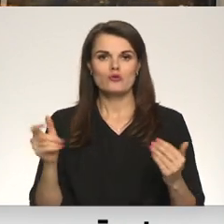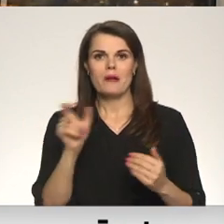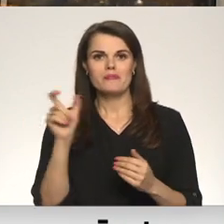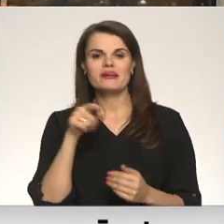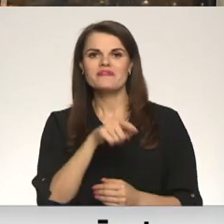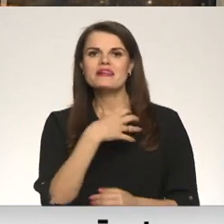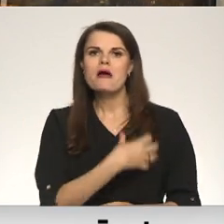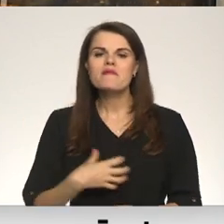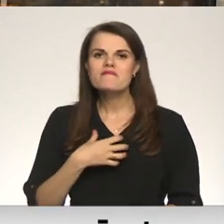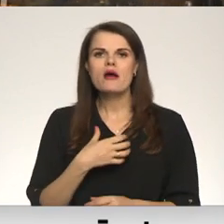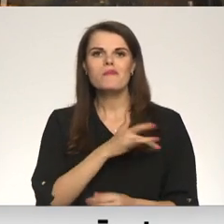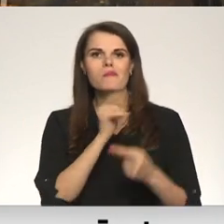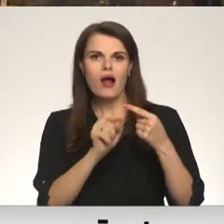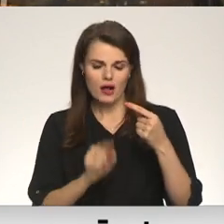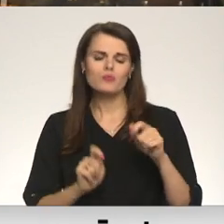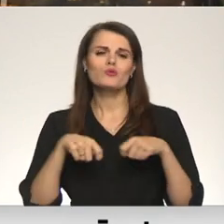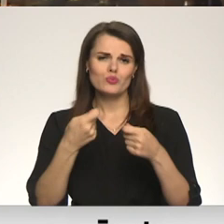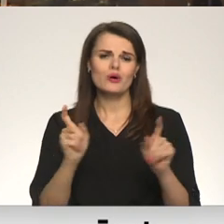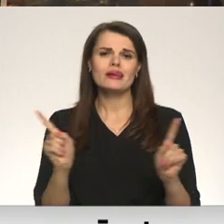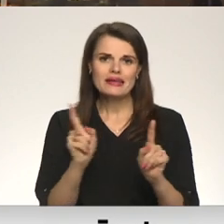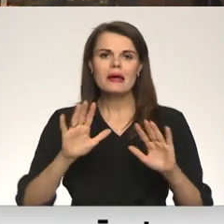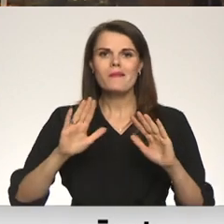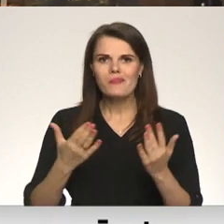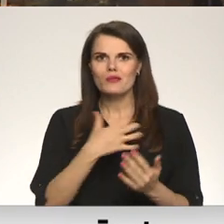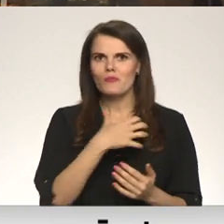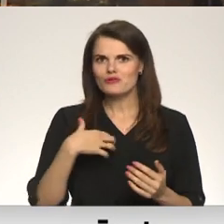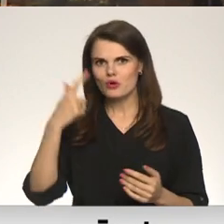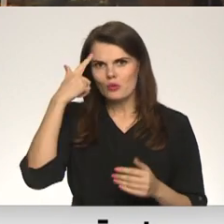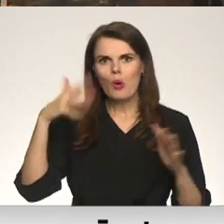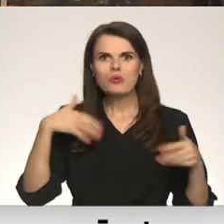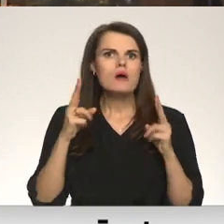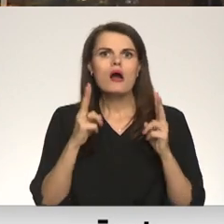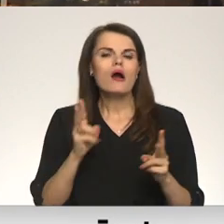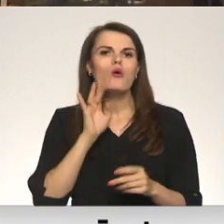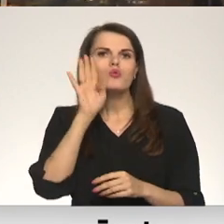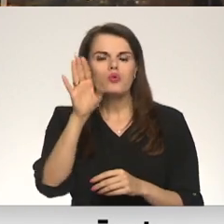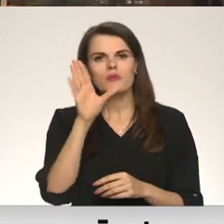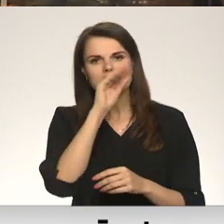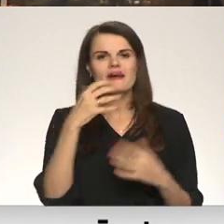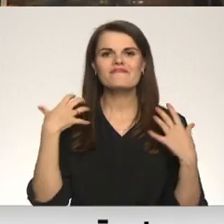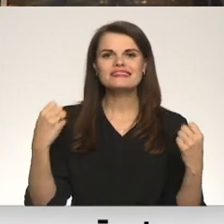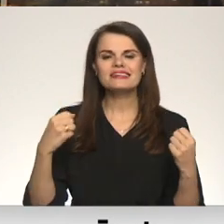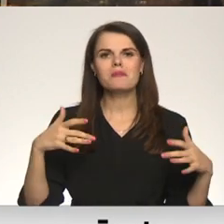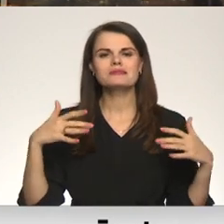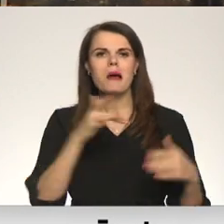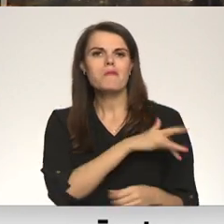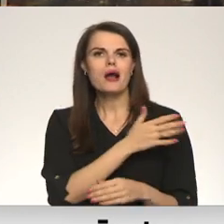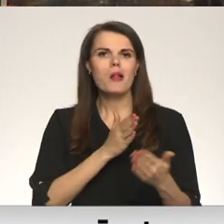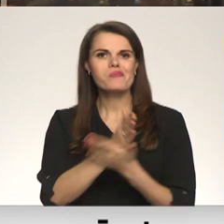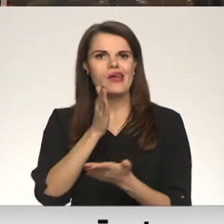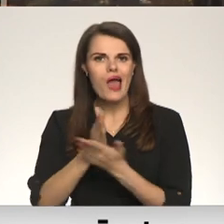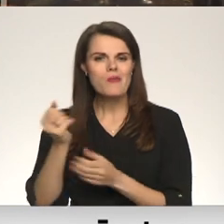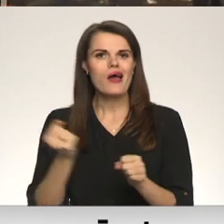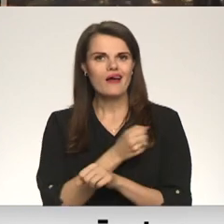cilvēkiem nepieciešamie pakalpojumi tiek nodrošināti. Taču pašvaldībai ir bāžas par turpmāko veselības pakalpojumu pieejamību gan liepājniekiem,